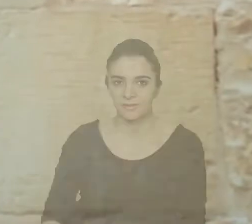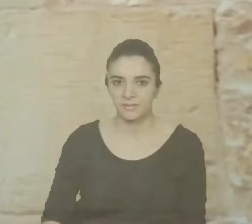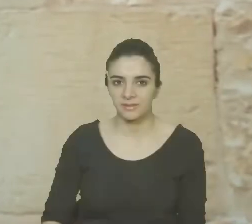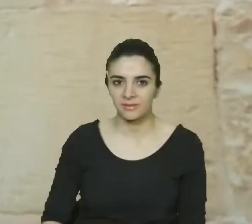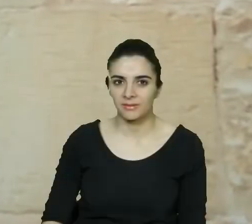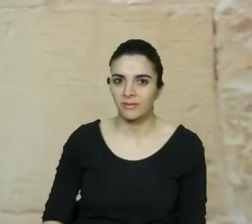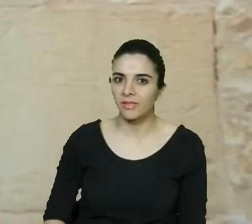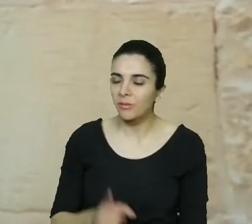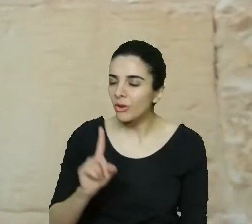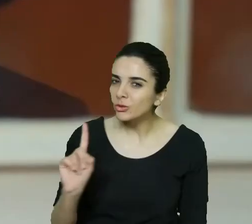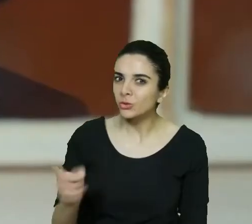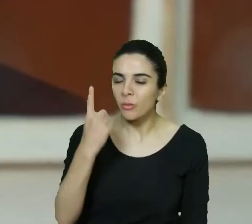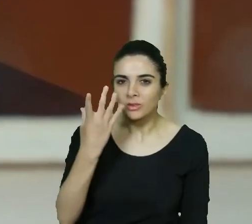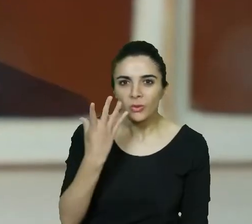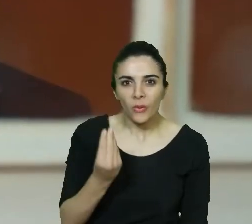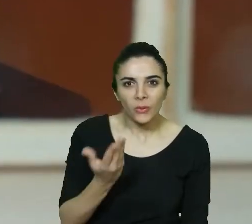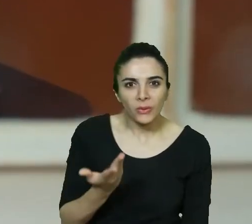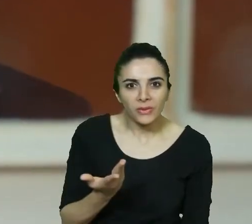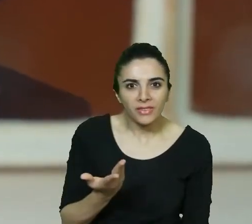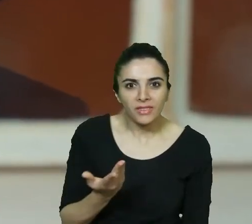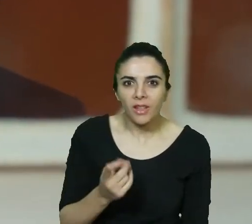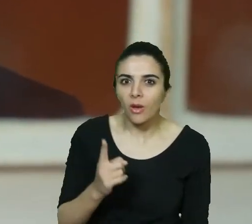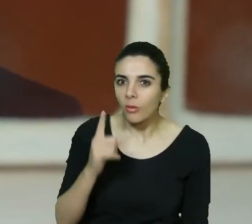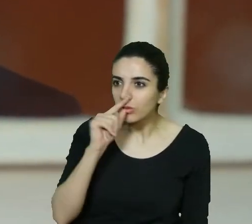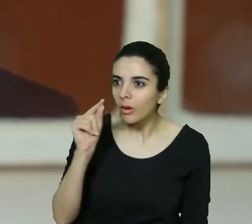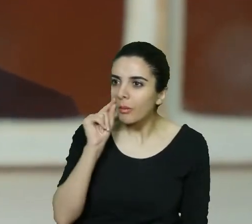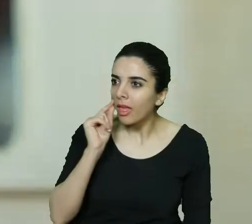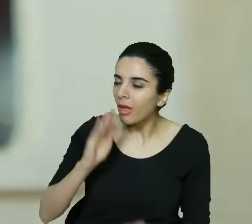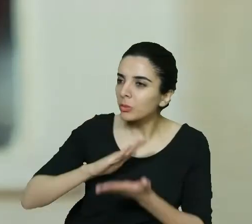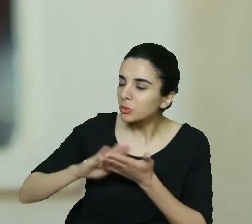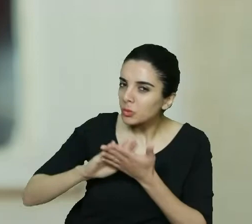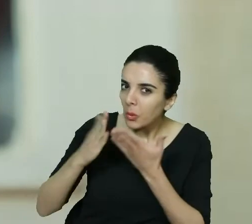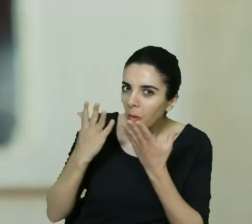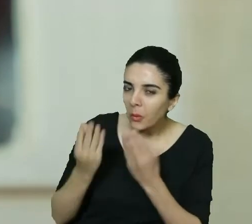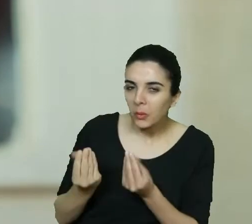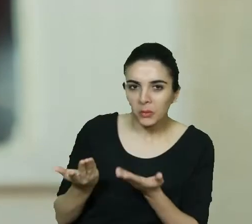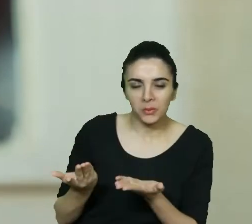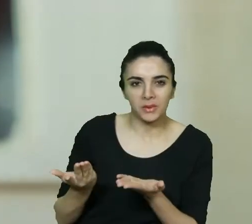Bu bir mucize olmalı. Müdür bey bile ne hale geldi.